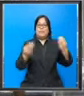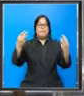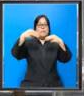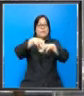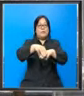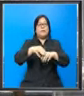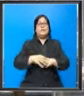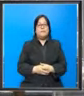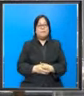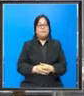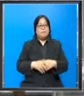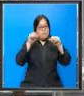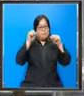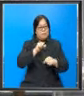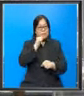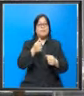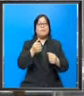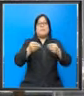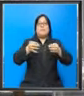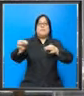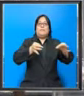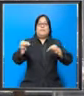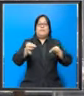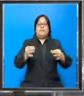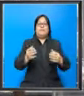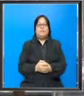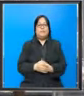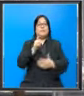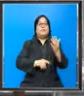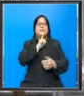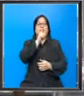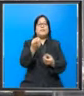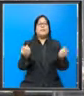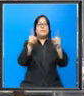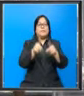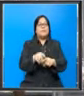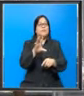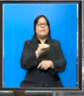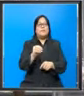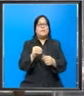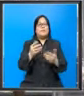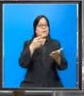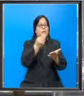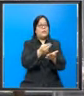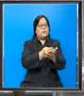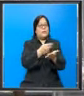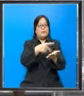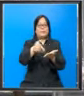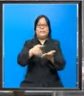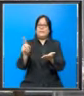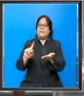mimos berhak boleh ataupun tidak diberikan pencerahan Apa yang sebenarnya berlaku dan Kemanakah sebenarnya perbelanjaan